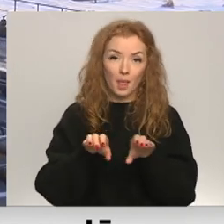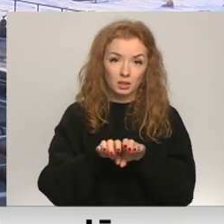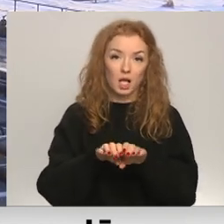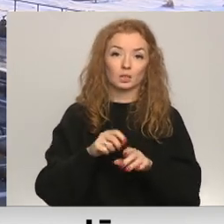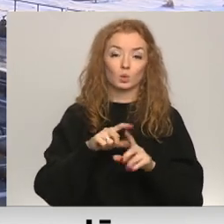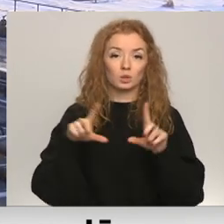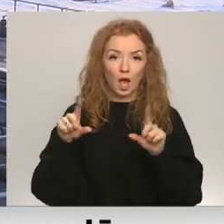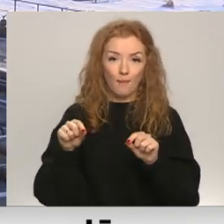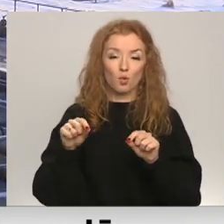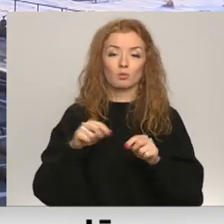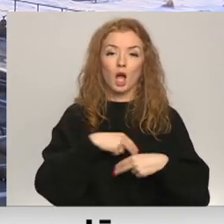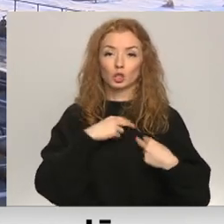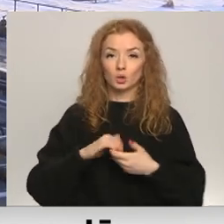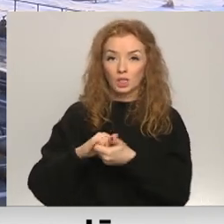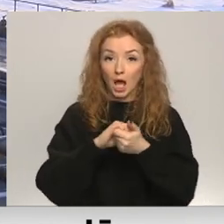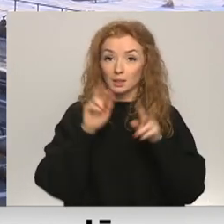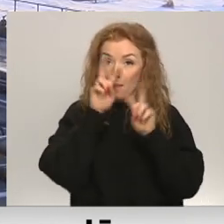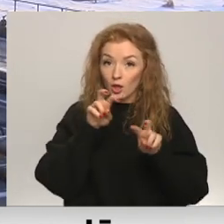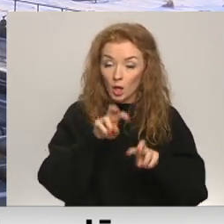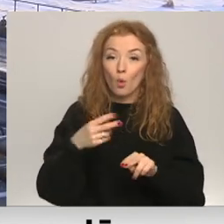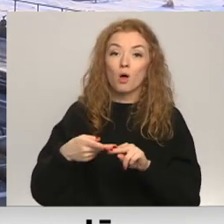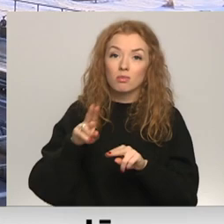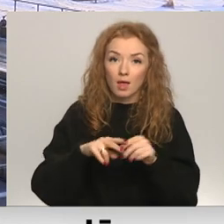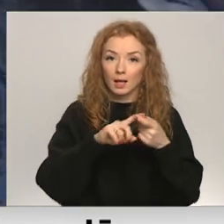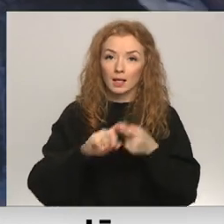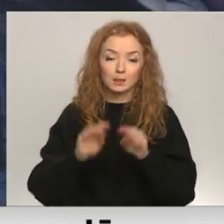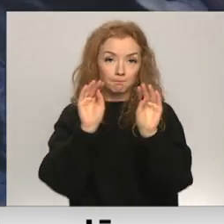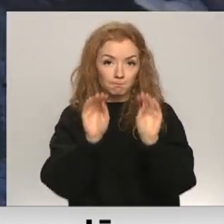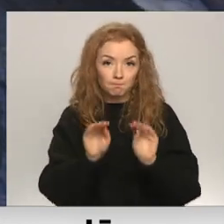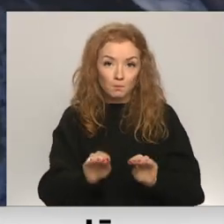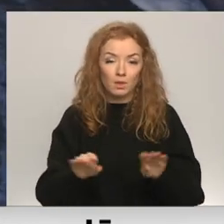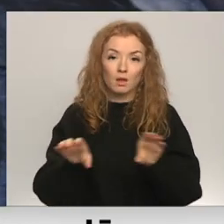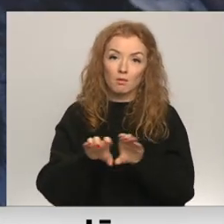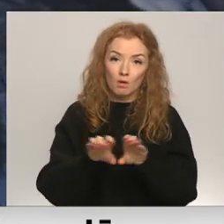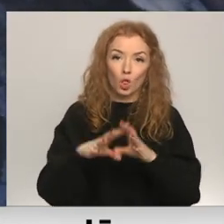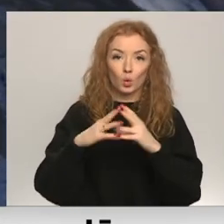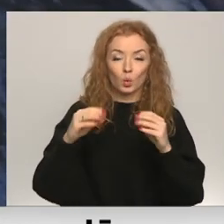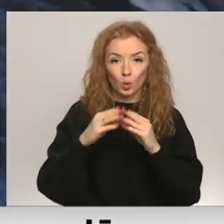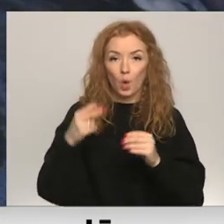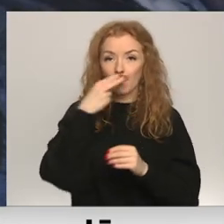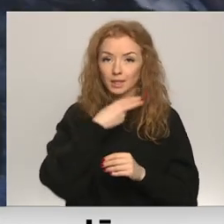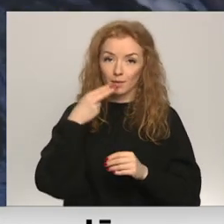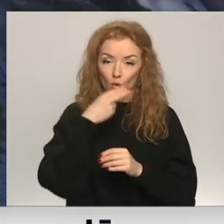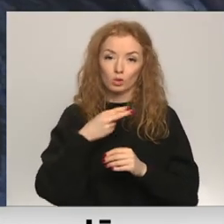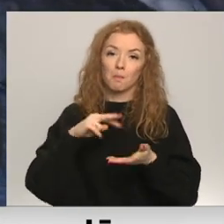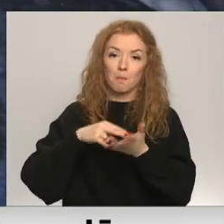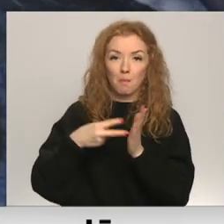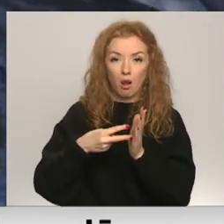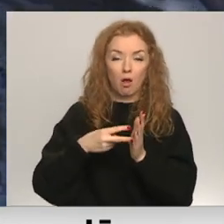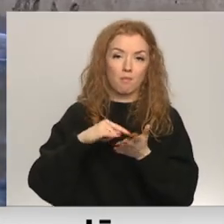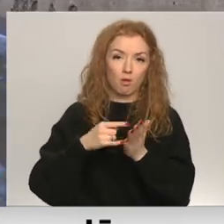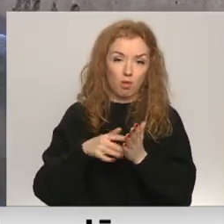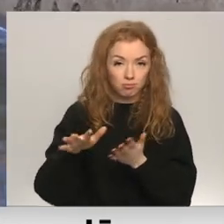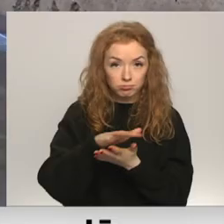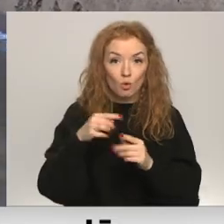uzņēmumu asociācijas pētījums, uz kā pamata tika izstrādāts notekūdeņu dūņu apsaimniekošanas Latvijā stratēģijas projekts.